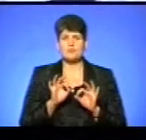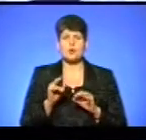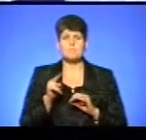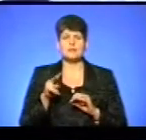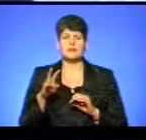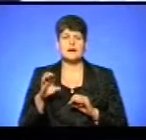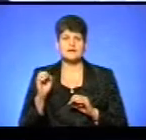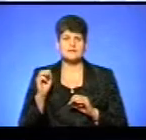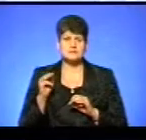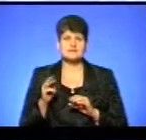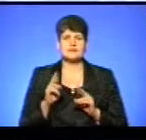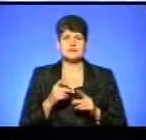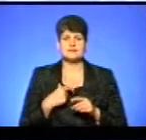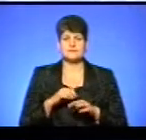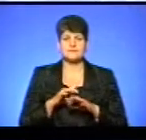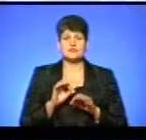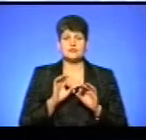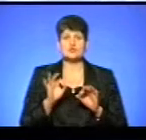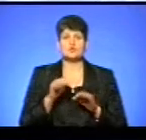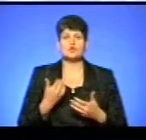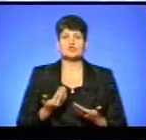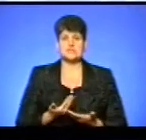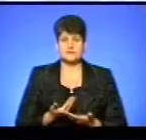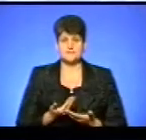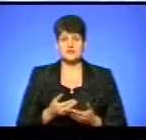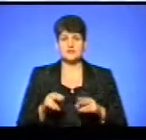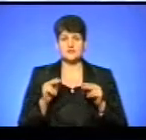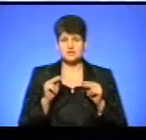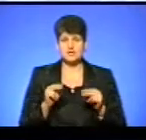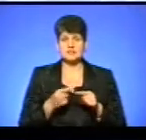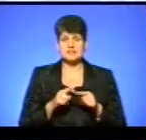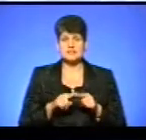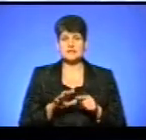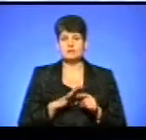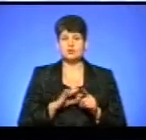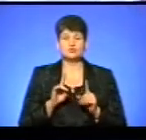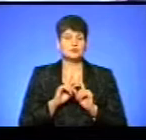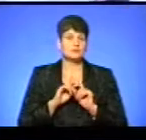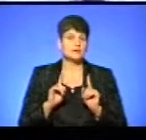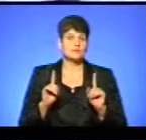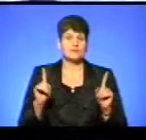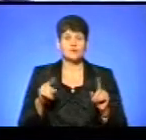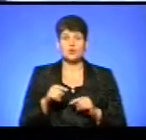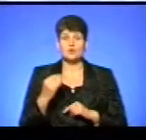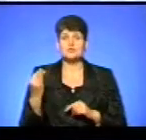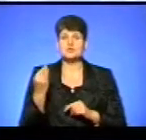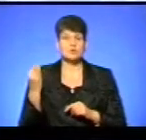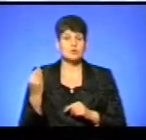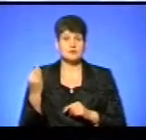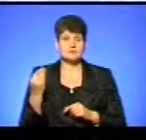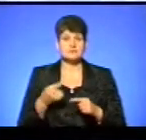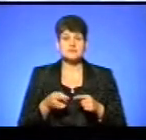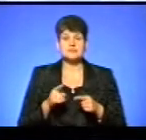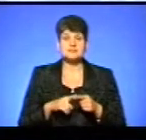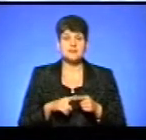чи як вести, а він розказував про життя. І чесно, це було щось неймовірне. Якісь його історії, це